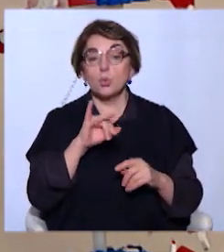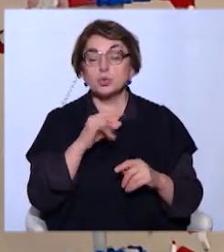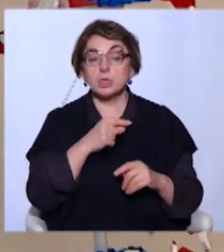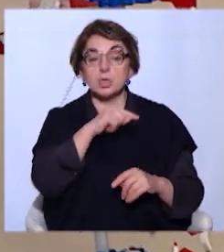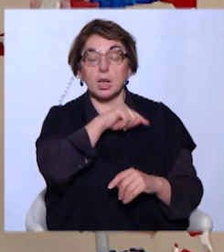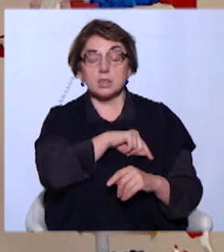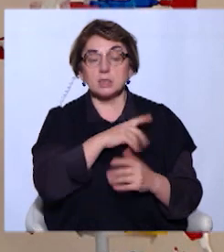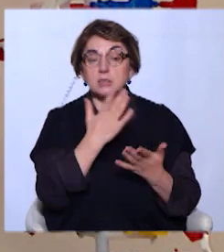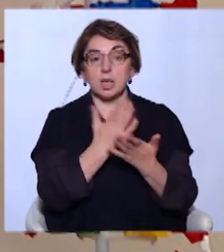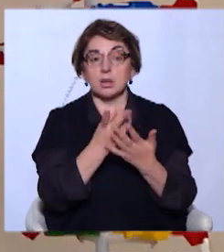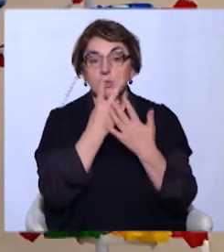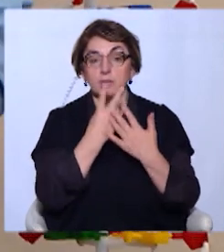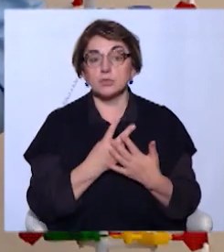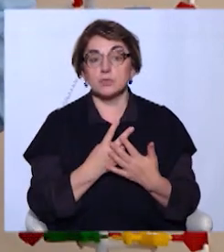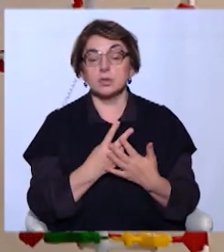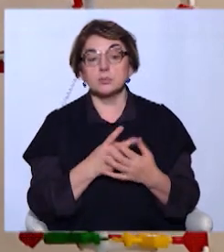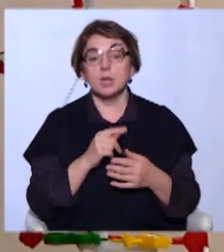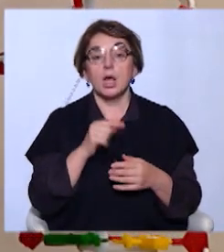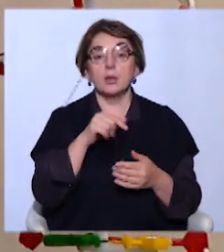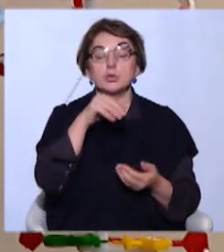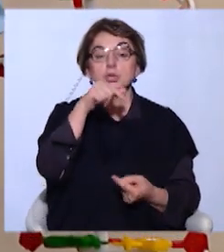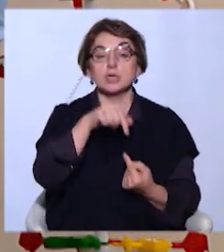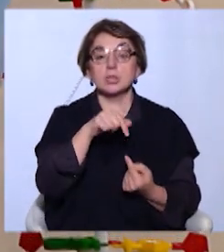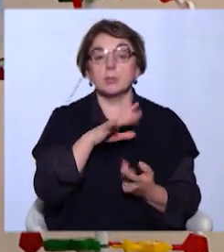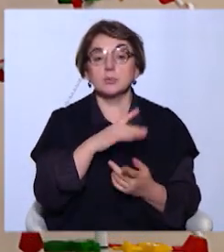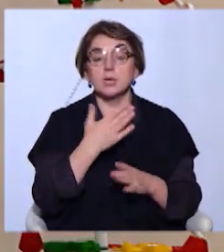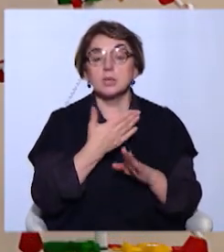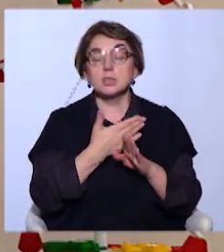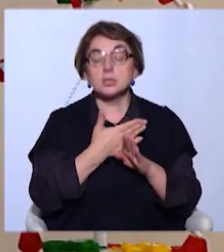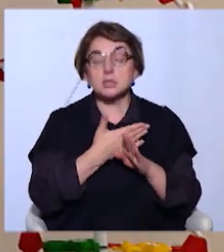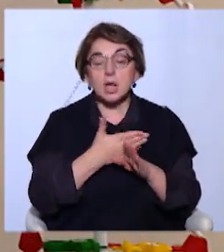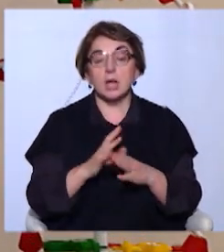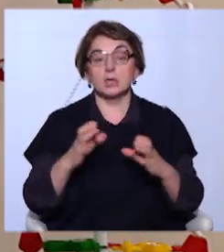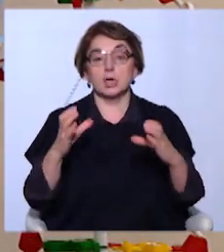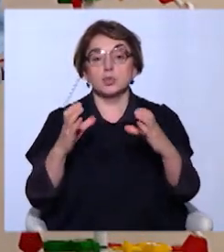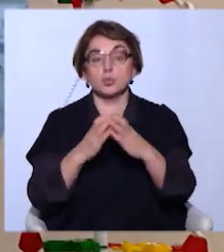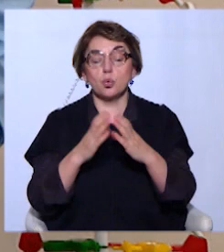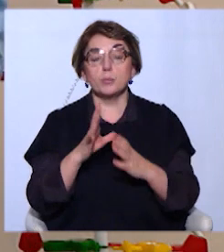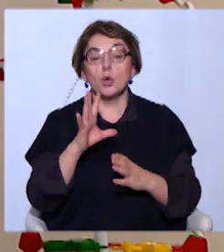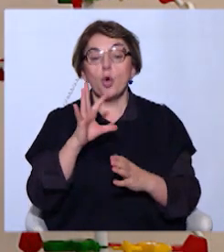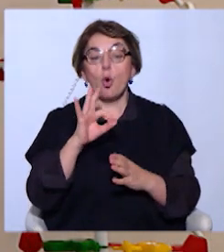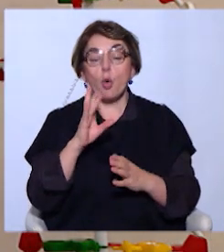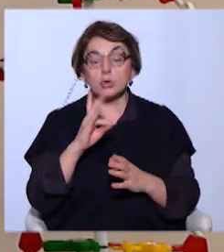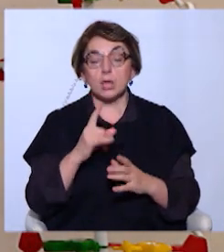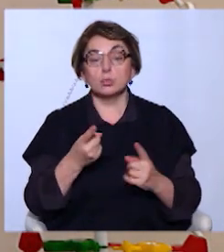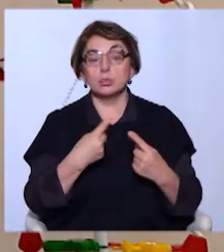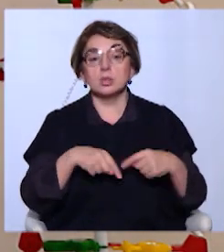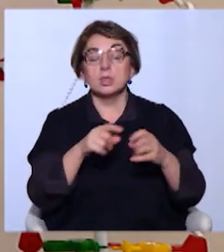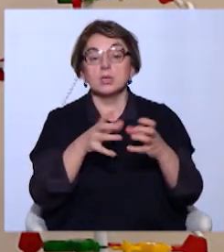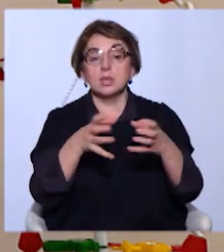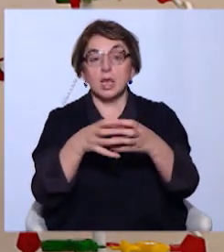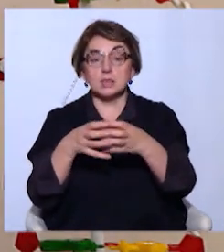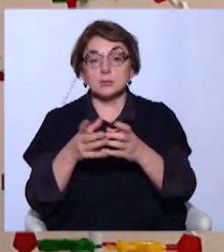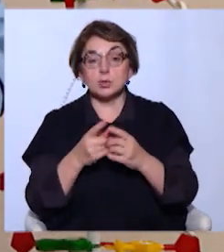არ ამჟღავნებს უჯერი ნაერთების თვისებებს. შესაბამისად, ესენი არის ცალკე კლასი ორგანული ნაერთებისა,